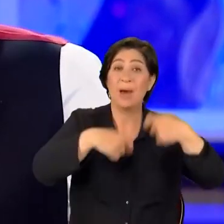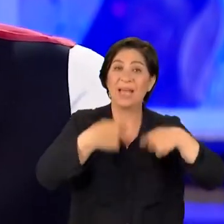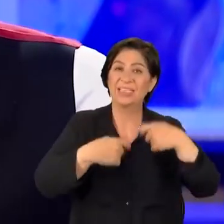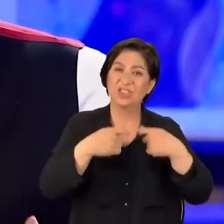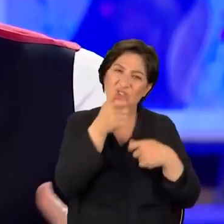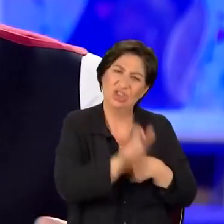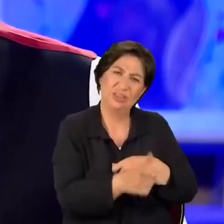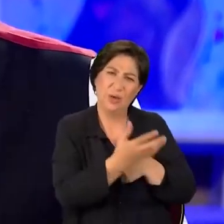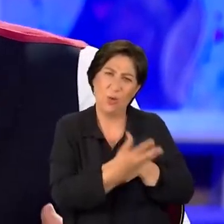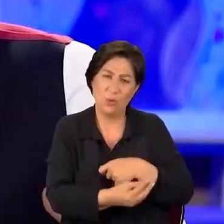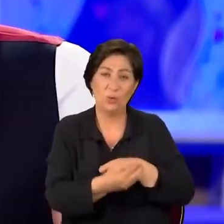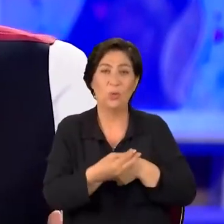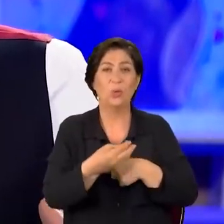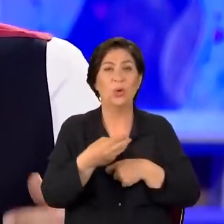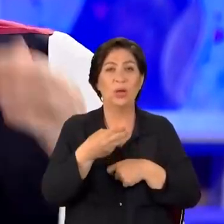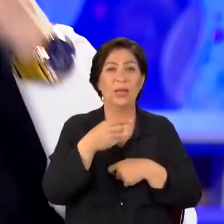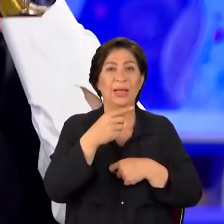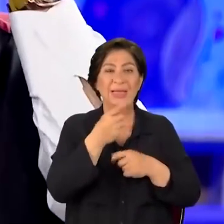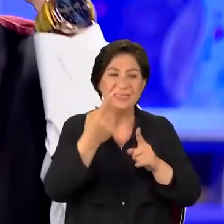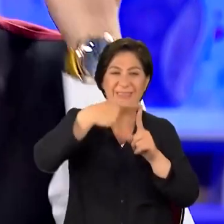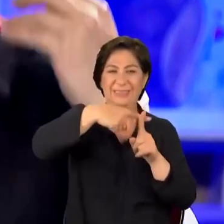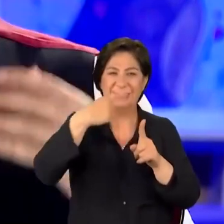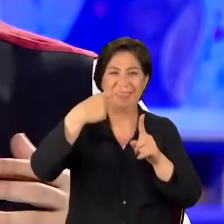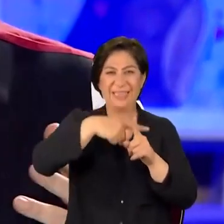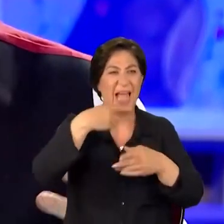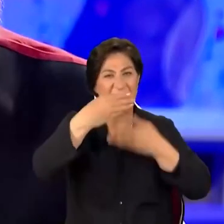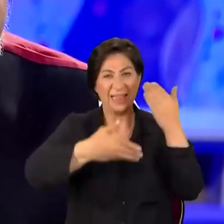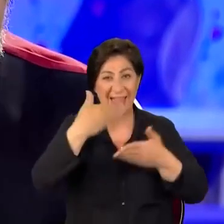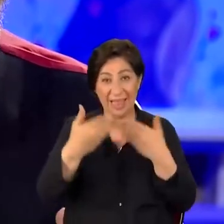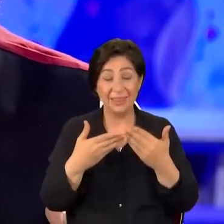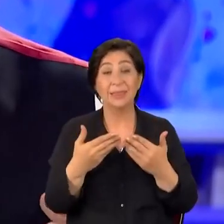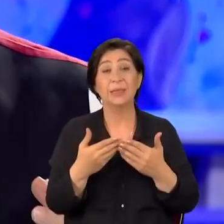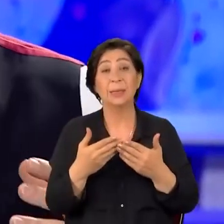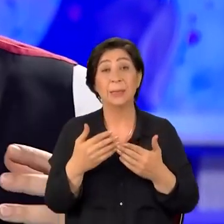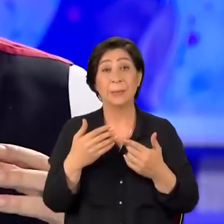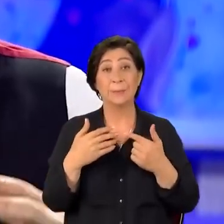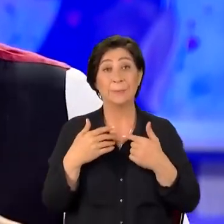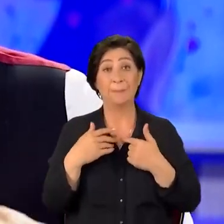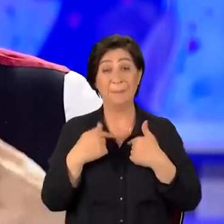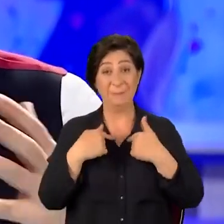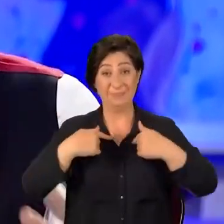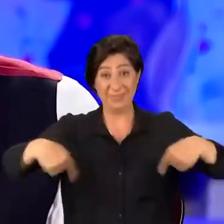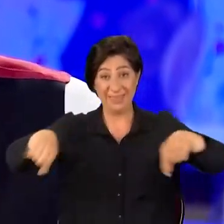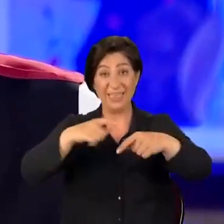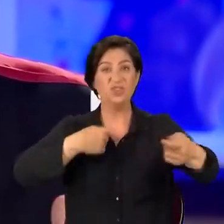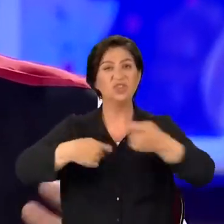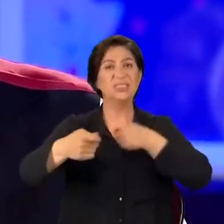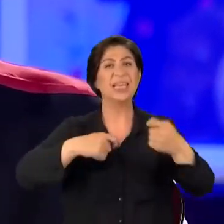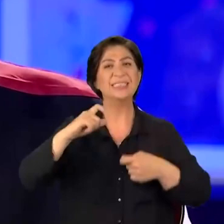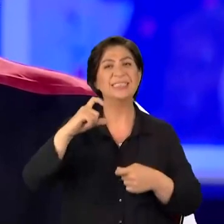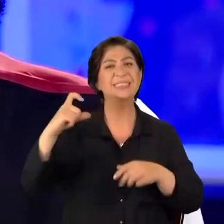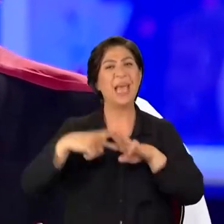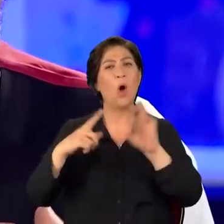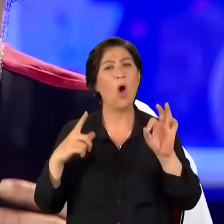olduğu belli ve de üzerine bir şeyler iddia edilen, yani bize de şirket CEO'su gibi bir adam